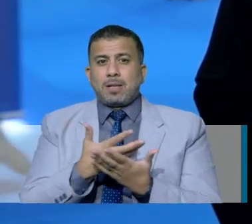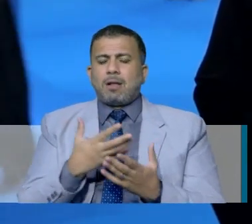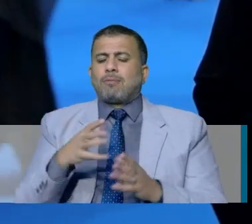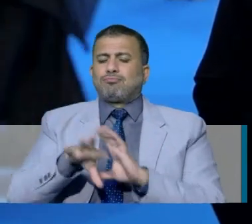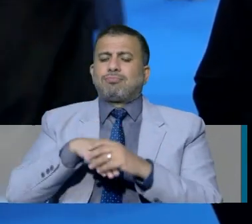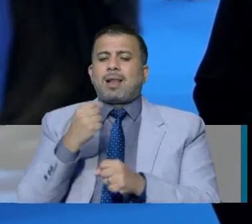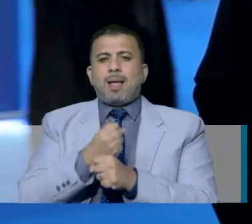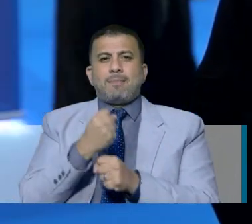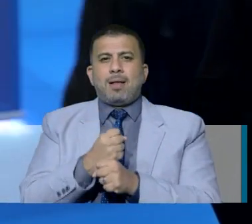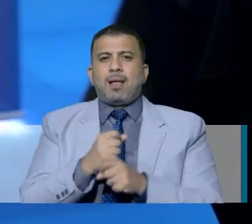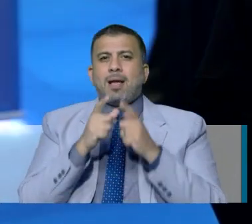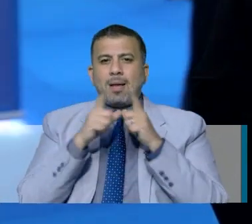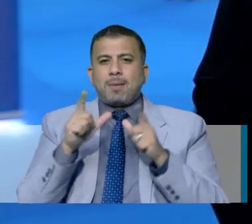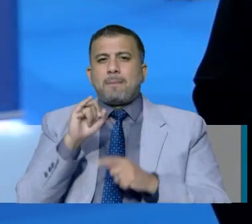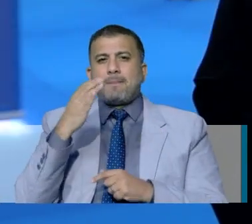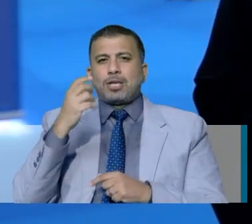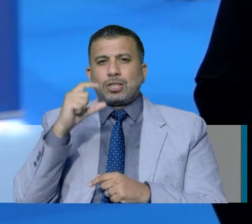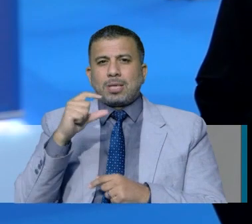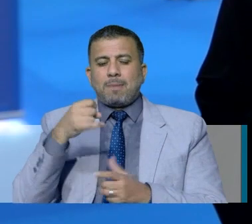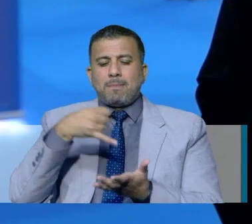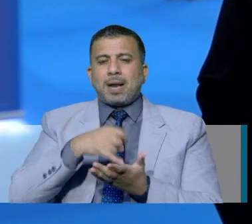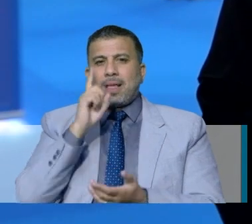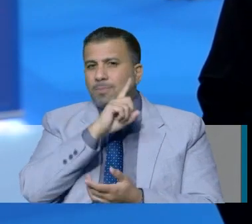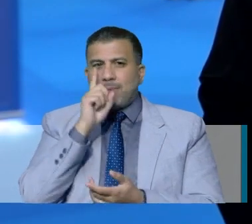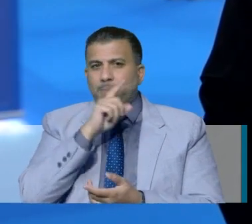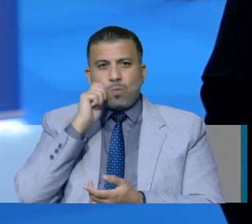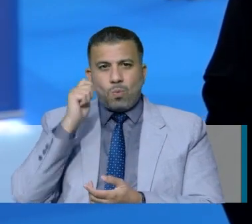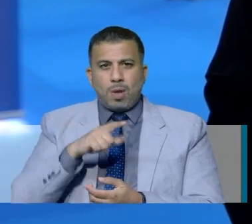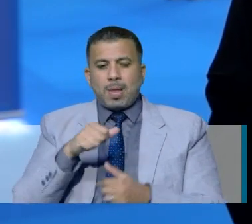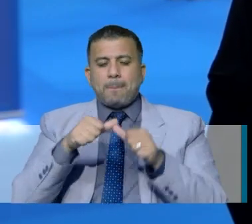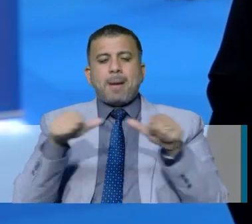وإنشاء الأعمال. لأخبار الدار مجد سويدي من مركز أبوظبي الوطني للمعارض.